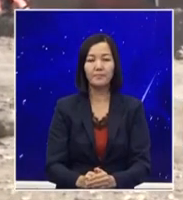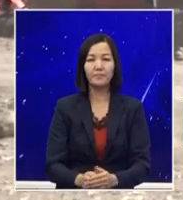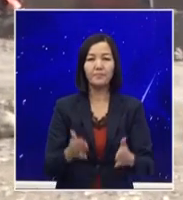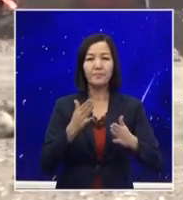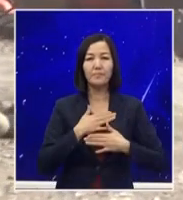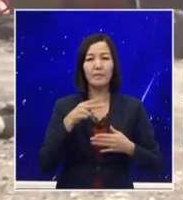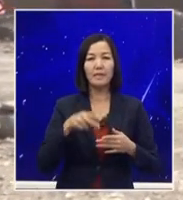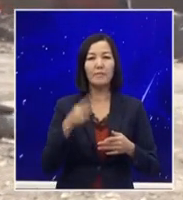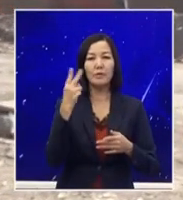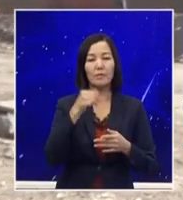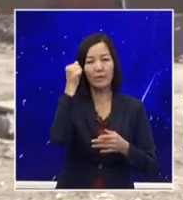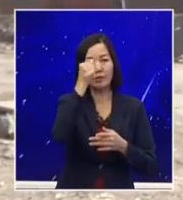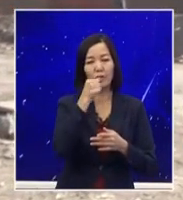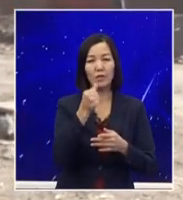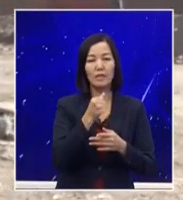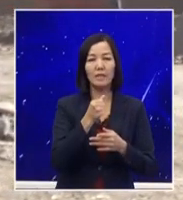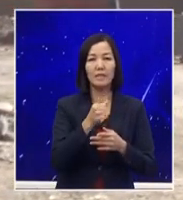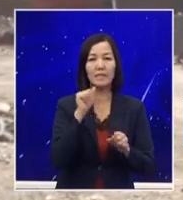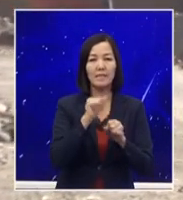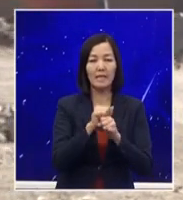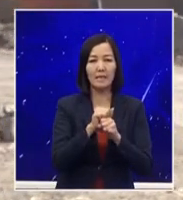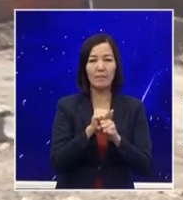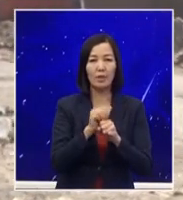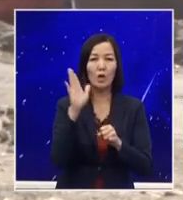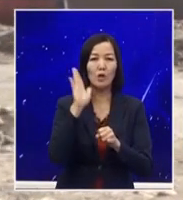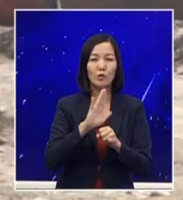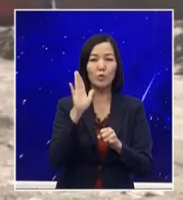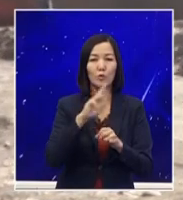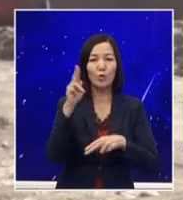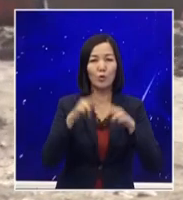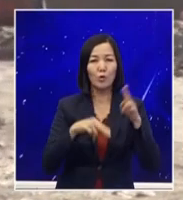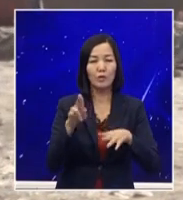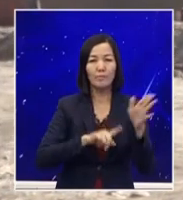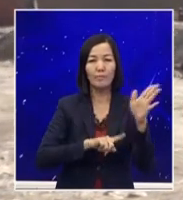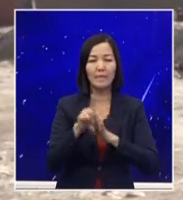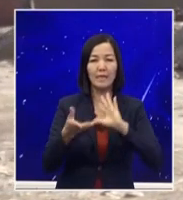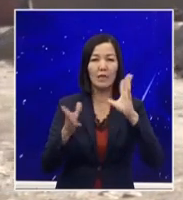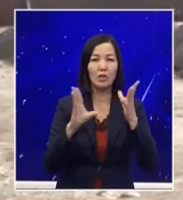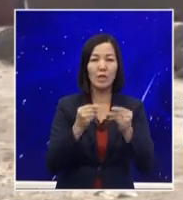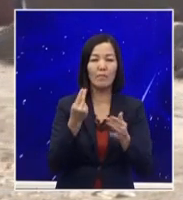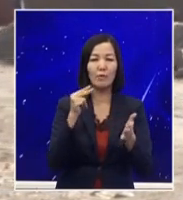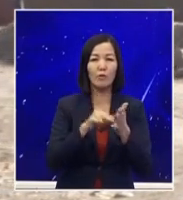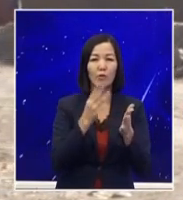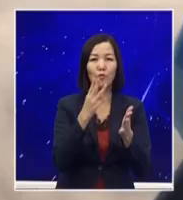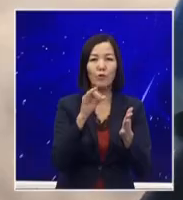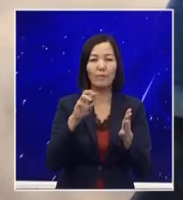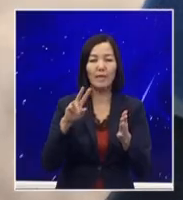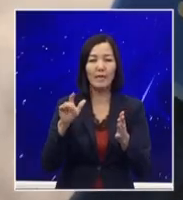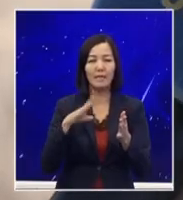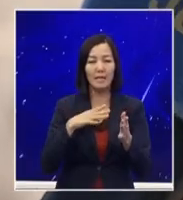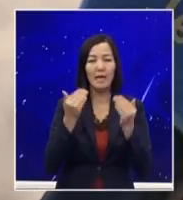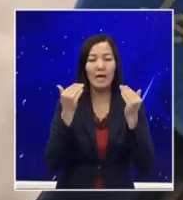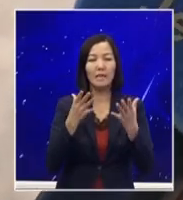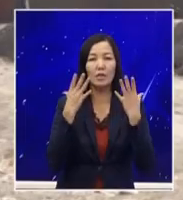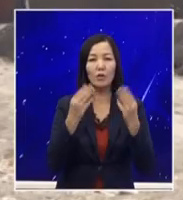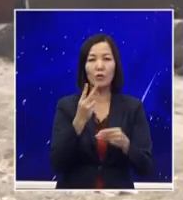Біз 2020 жылдың мамыр айында сүзгі станциясы мен топтық су құбырының құрылысын бастадық. Жалпы жоба құны 4 миллиардтан астам теңге болады.